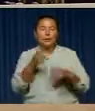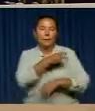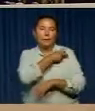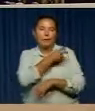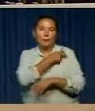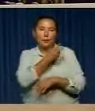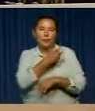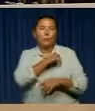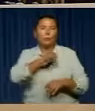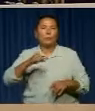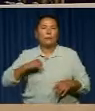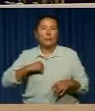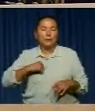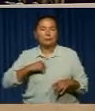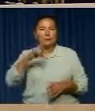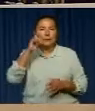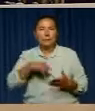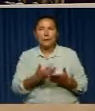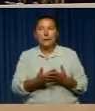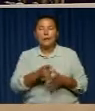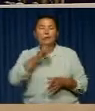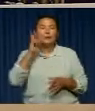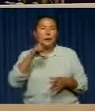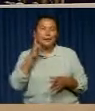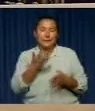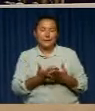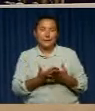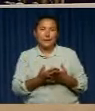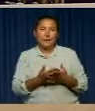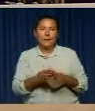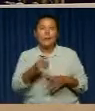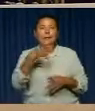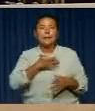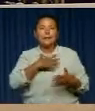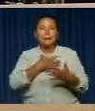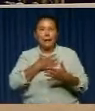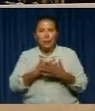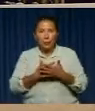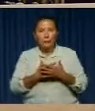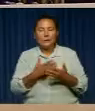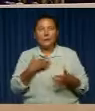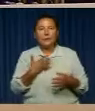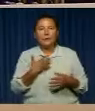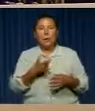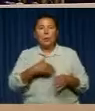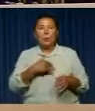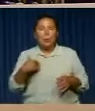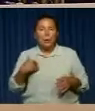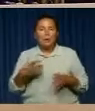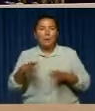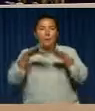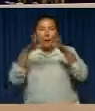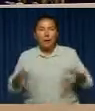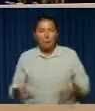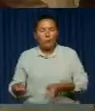дәрігерлерге өздерінің ілтипатын білдіріп жатыр. Жас еріктілер кислород жаңағы оттегі баллондарын әкеліп